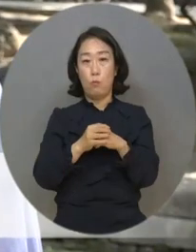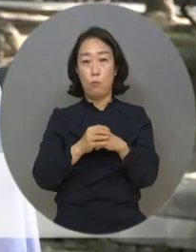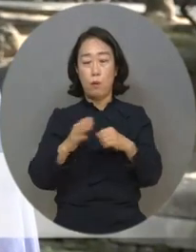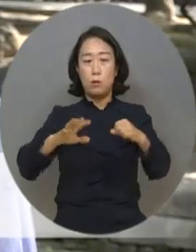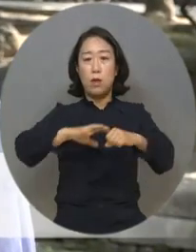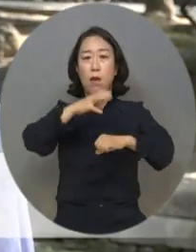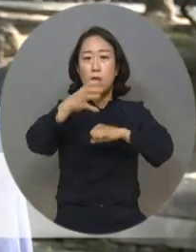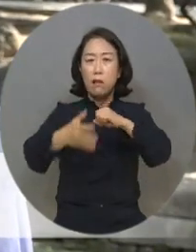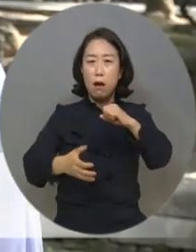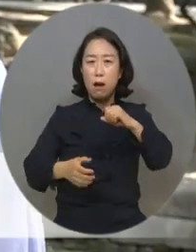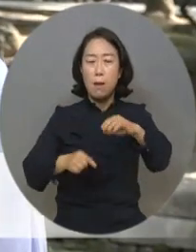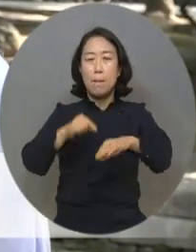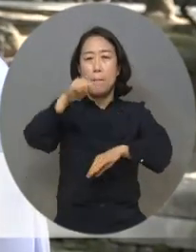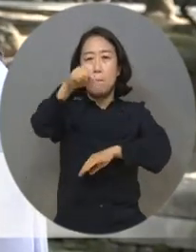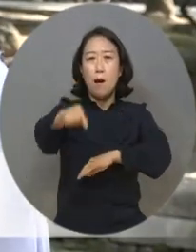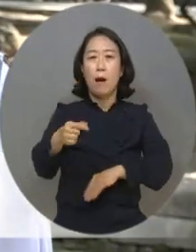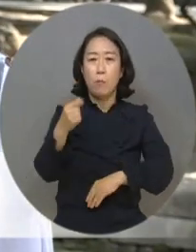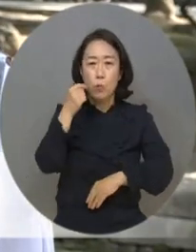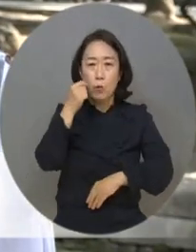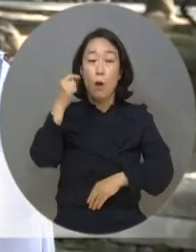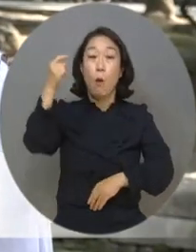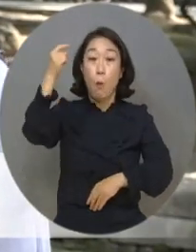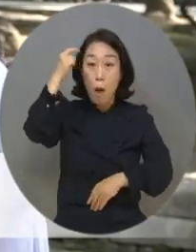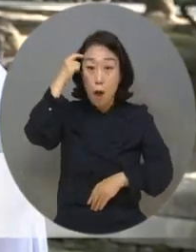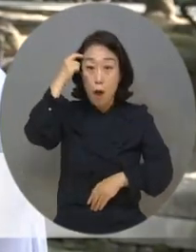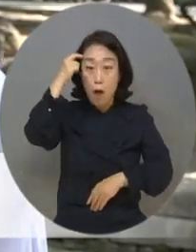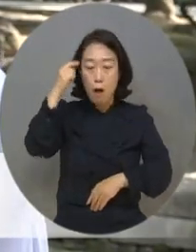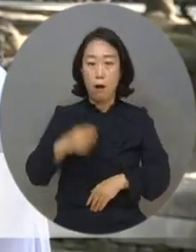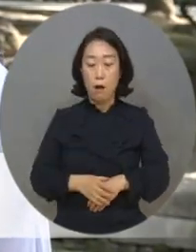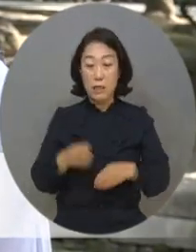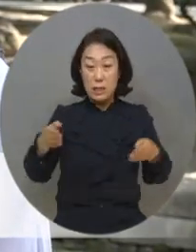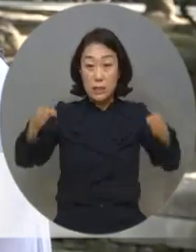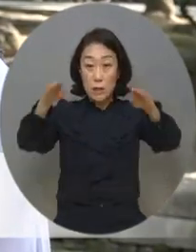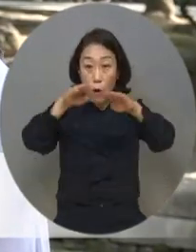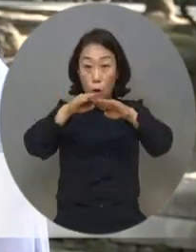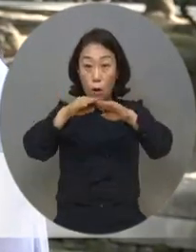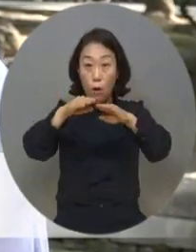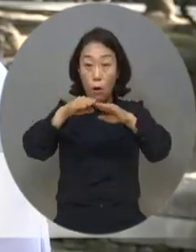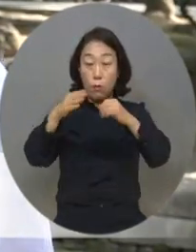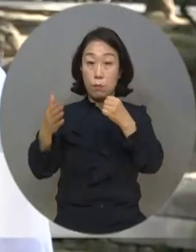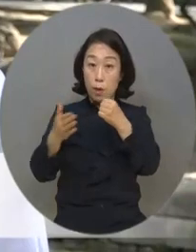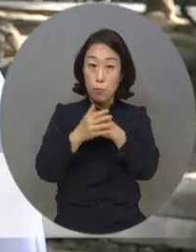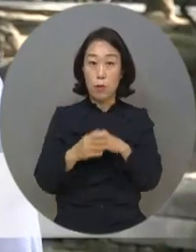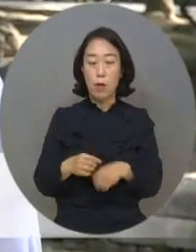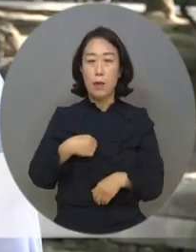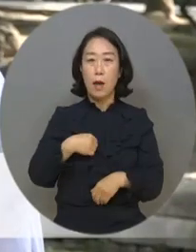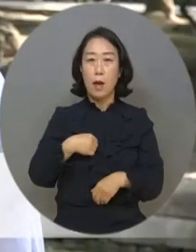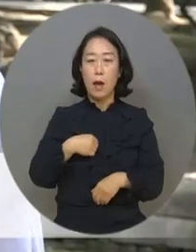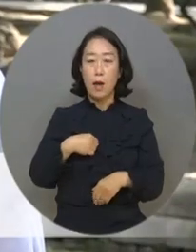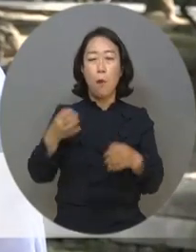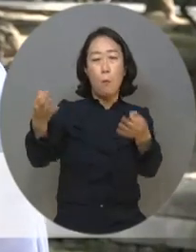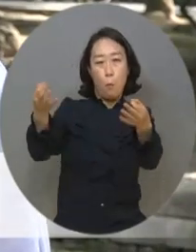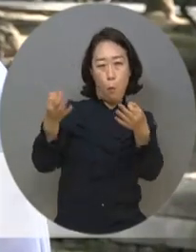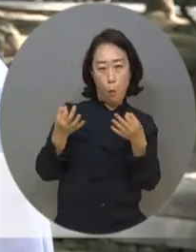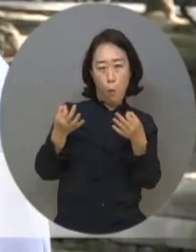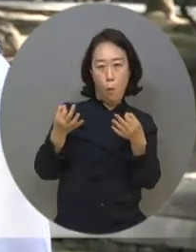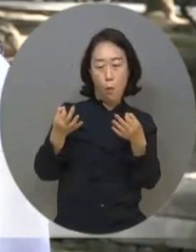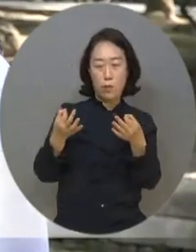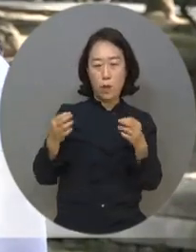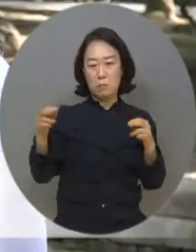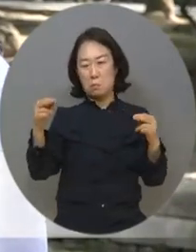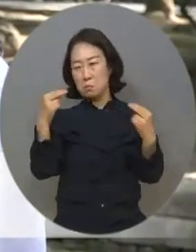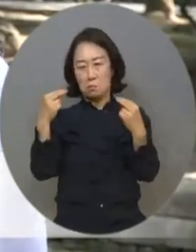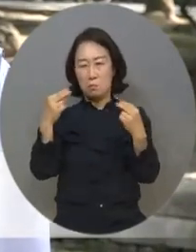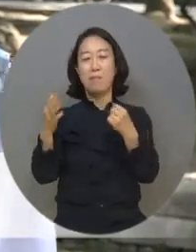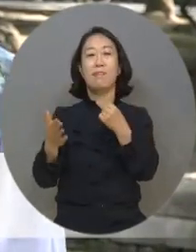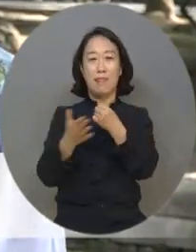세상에를 못 나와요. 왜 못 나올까? 시설 때문에? 제 생각에는 시선 같아요. 사람들의